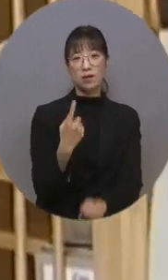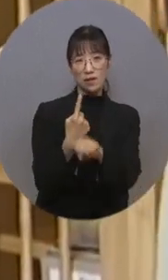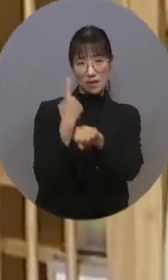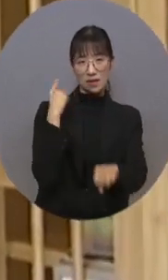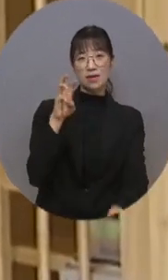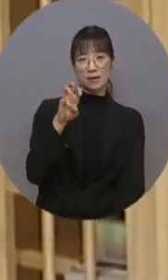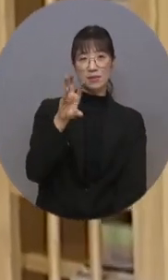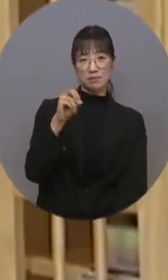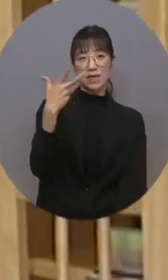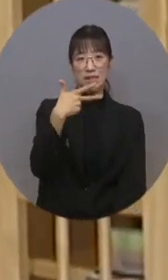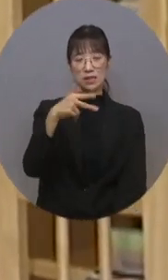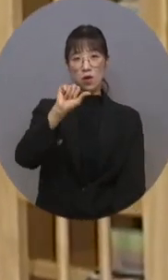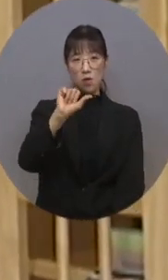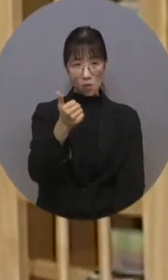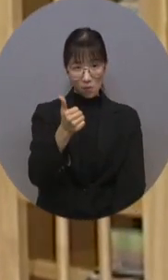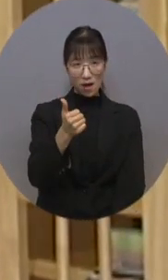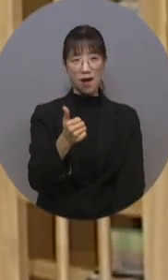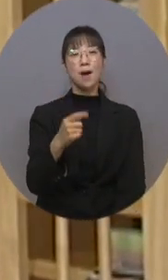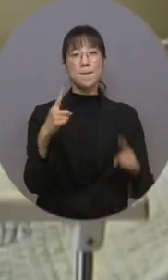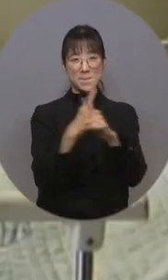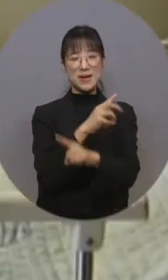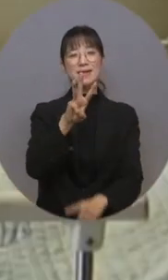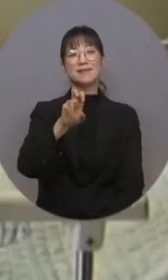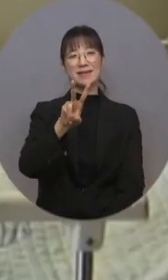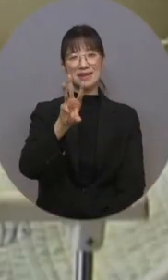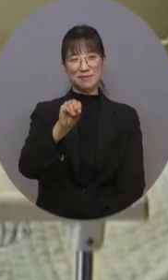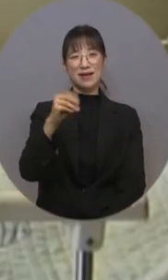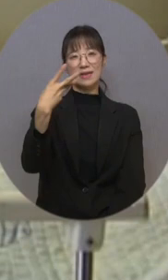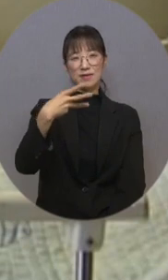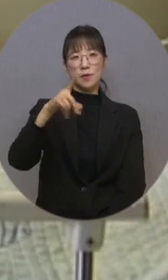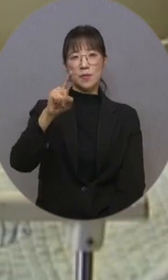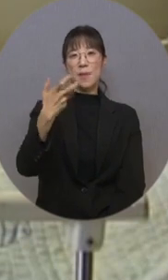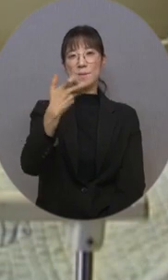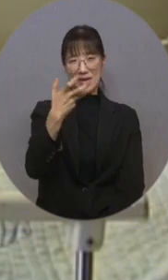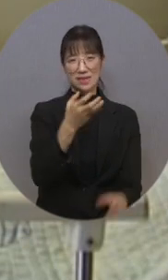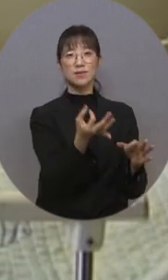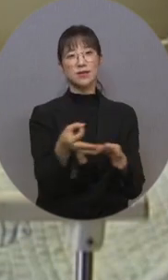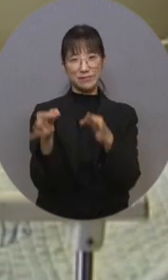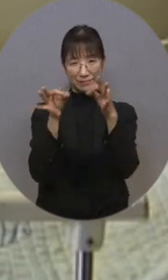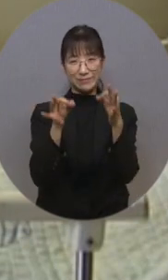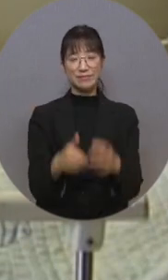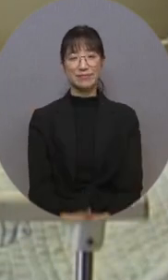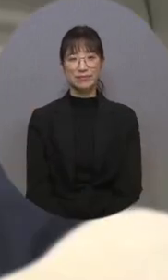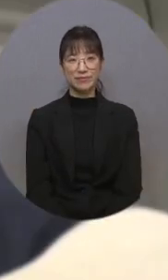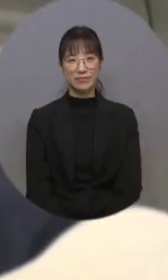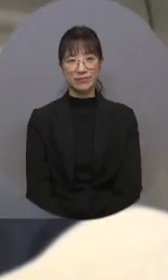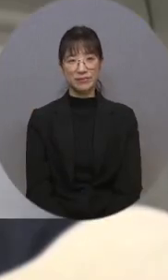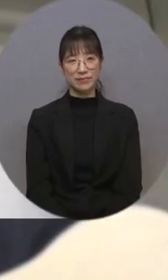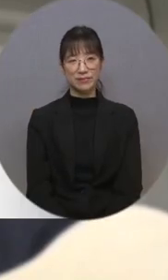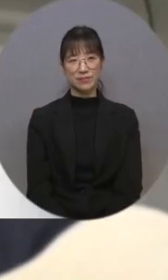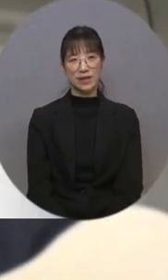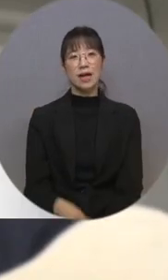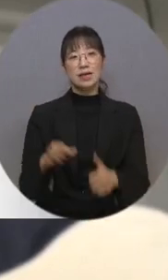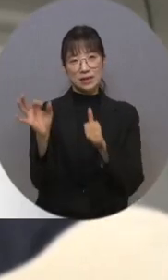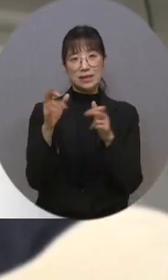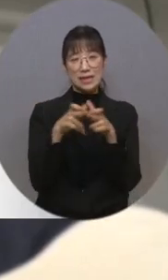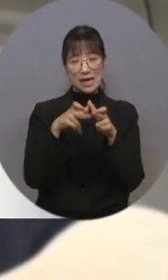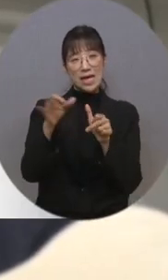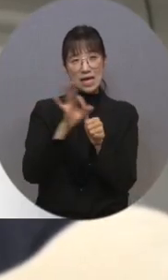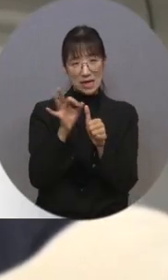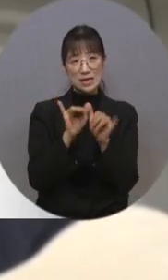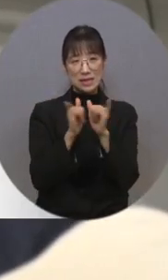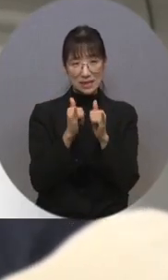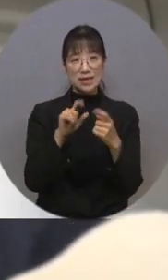전년도 30만 7,500원에서 32만 3,180원으로 오릅니다. 장애인연금 수급자는